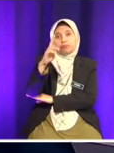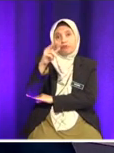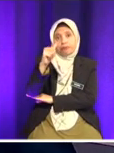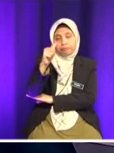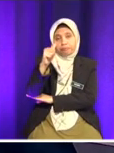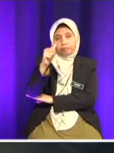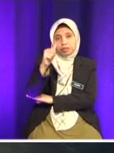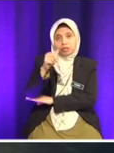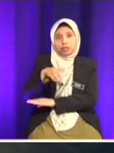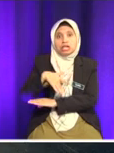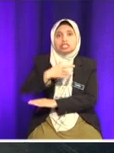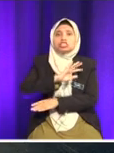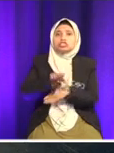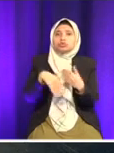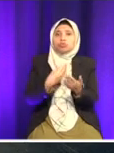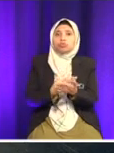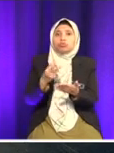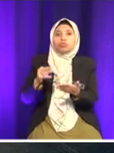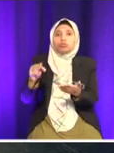sedang menonton